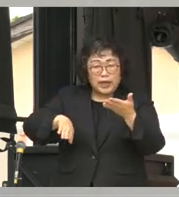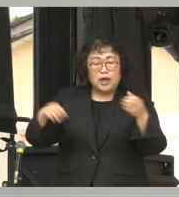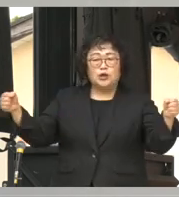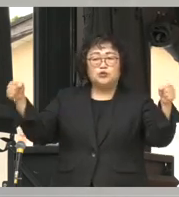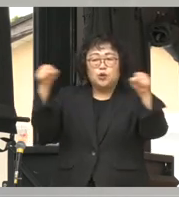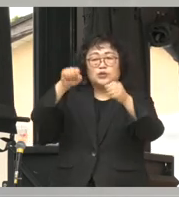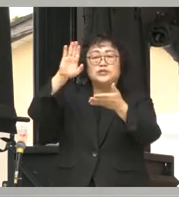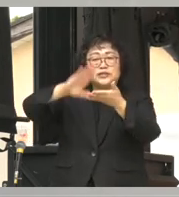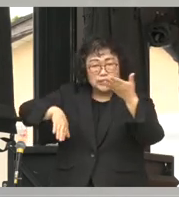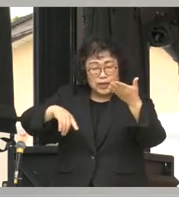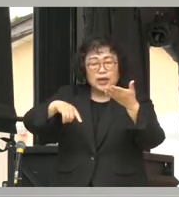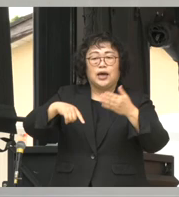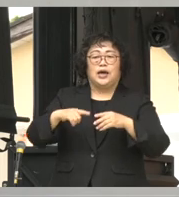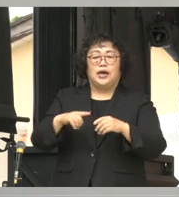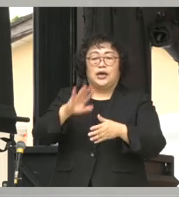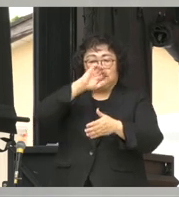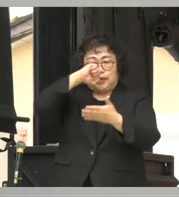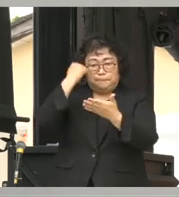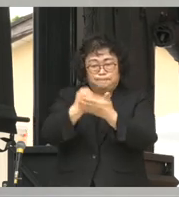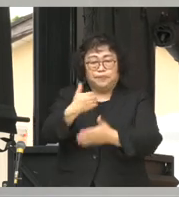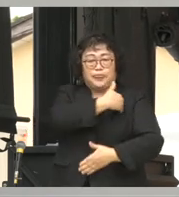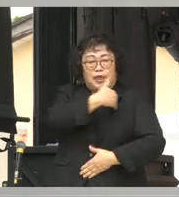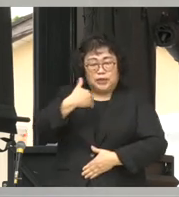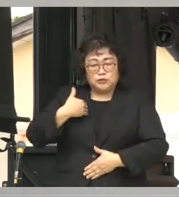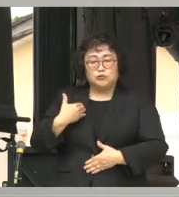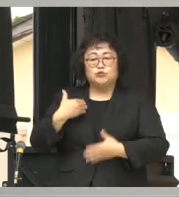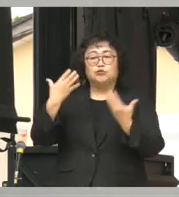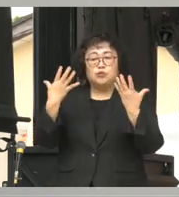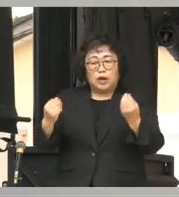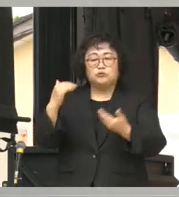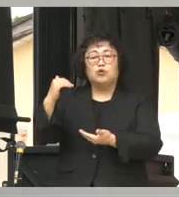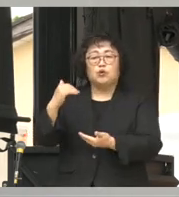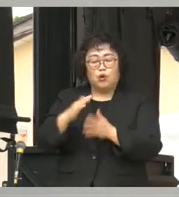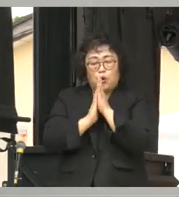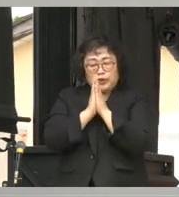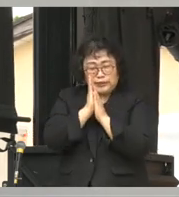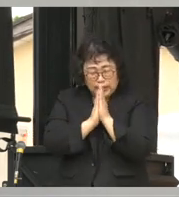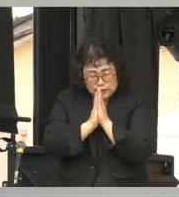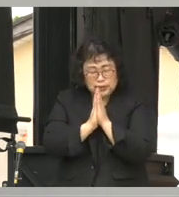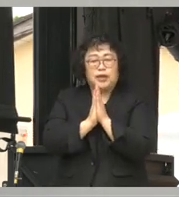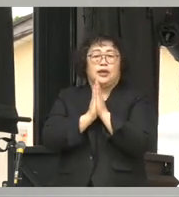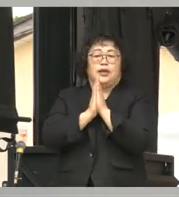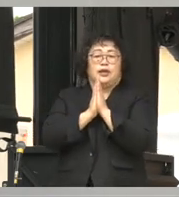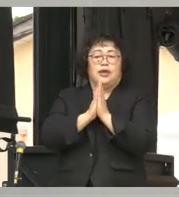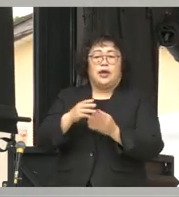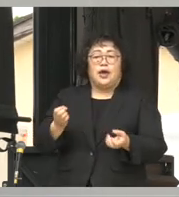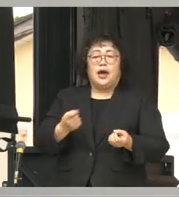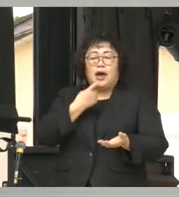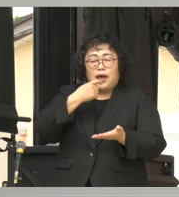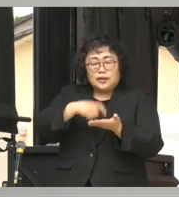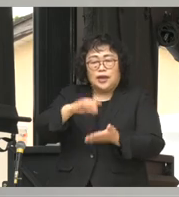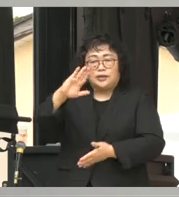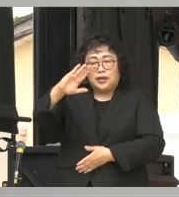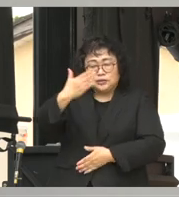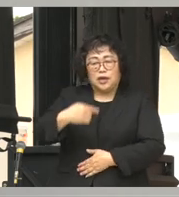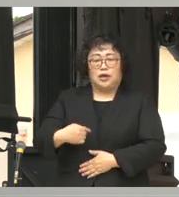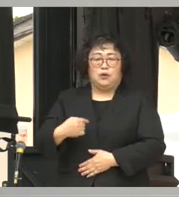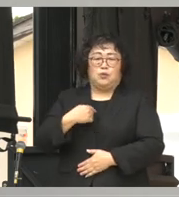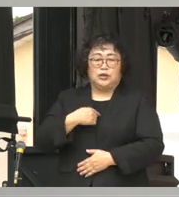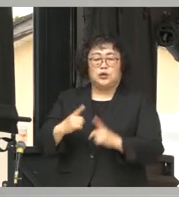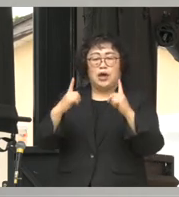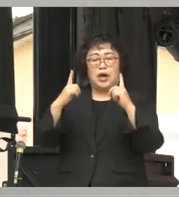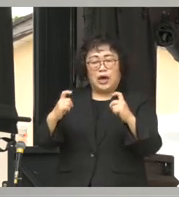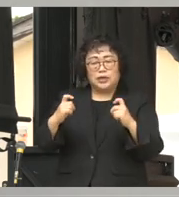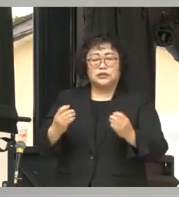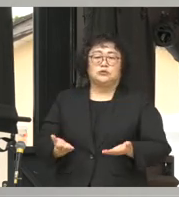ーが成功裏に終了することを記念いたしまして、甚だ簡単ではございますが、